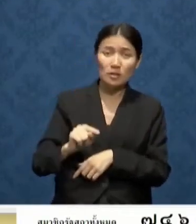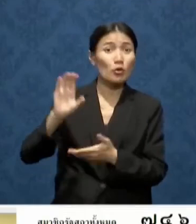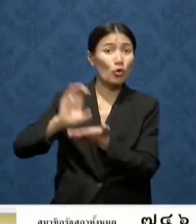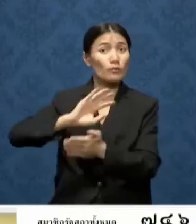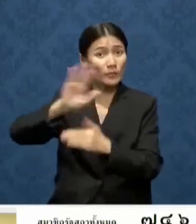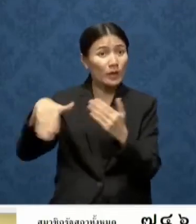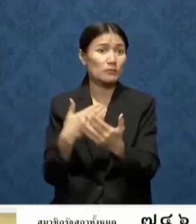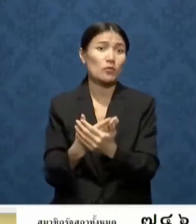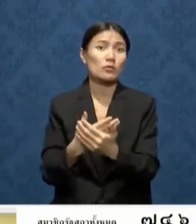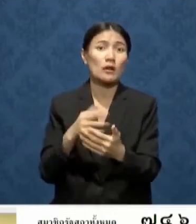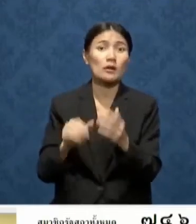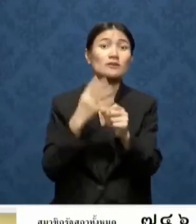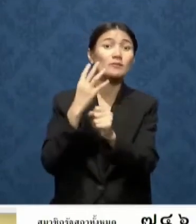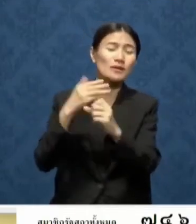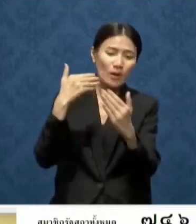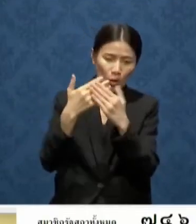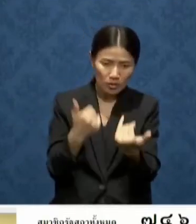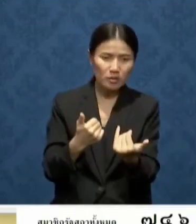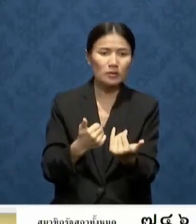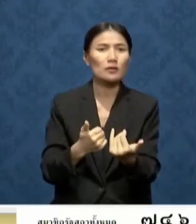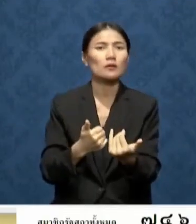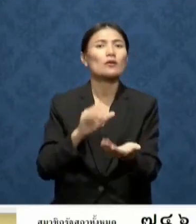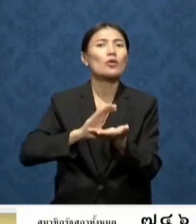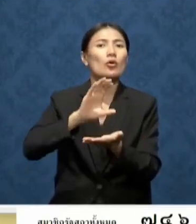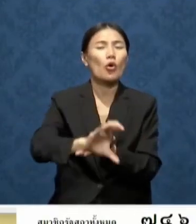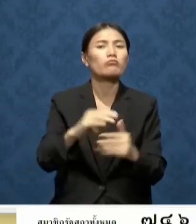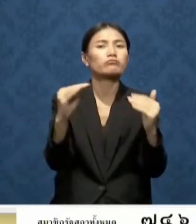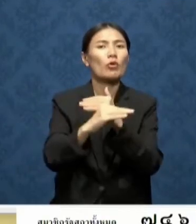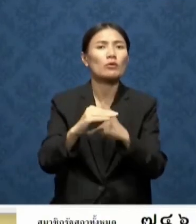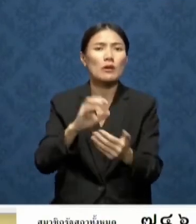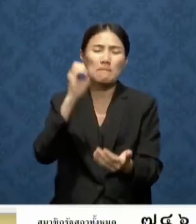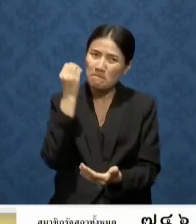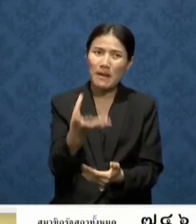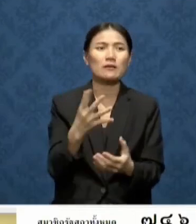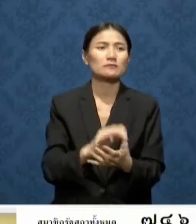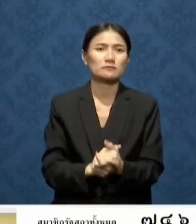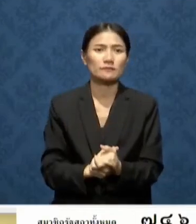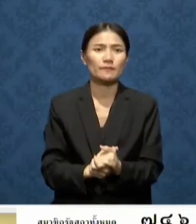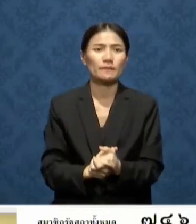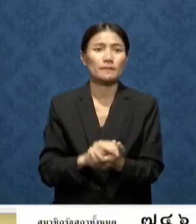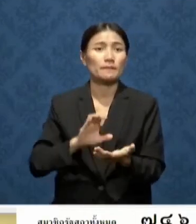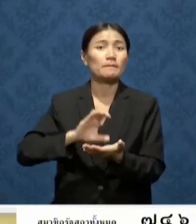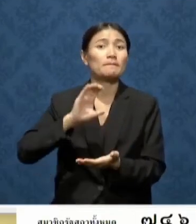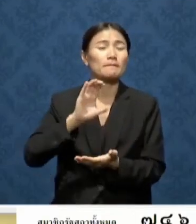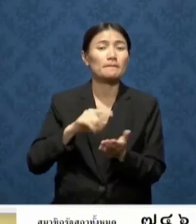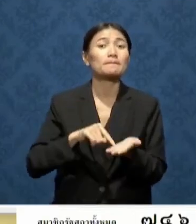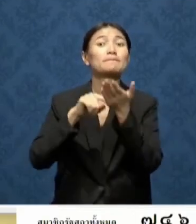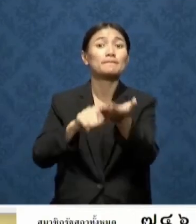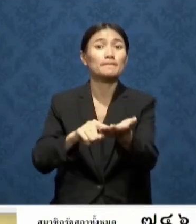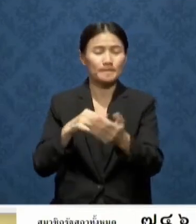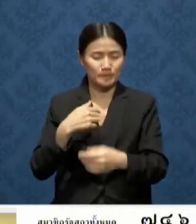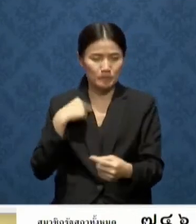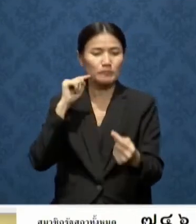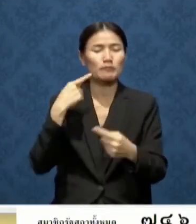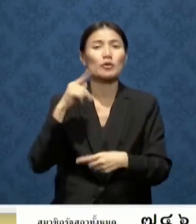ห่าง ตลอด 4 ปที่ผ่านมาข้อเสนอคำนาคม เพื่อทุกคนของผม และพักก้าวไกล